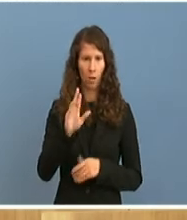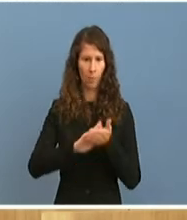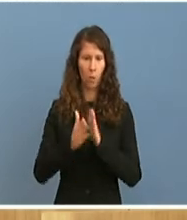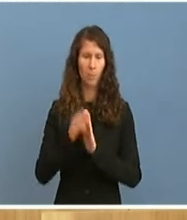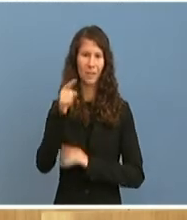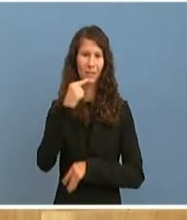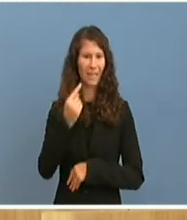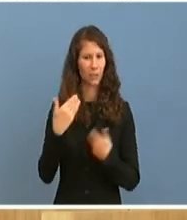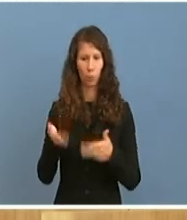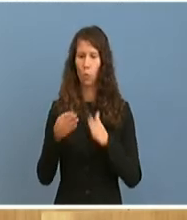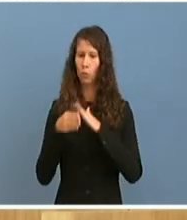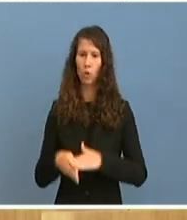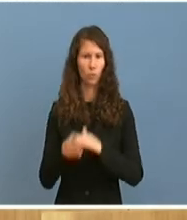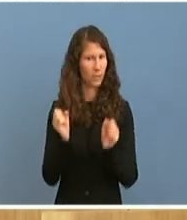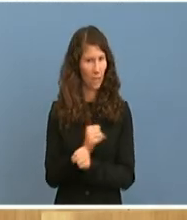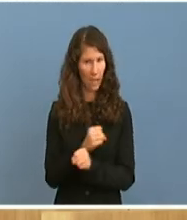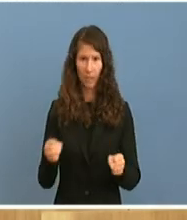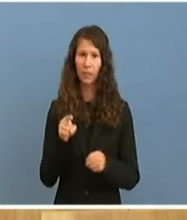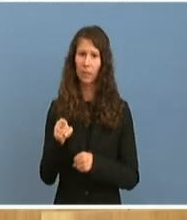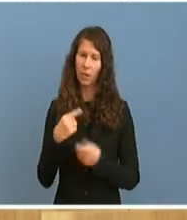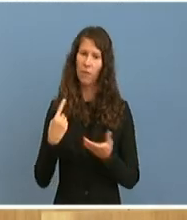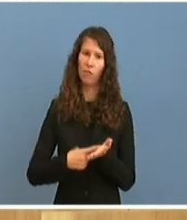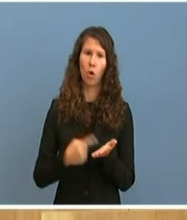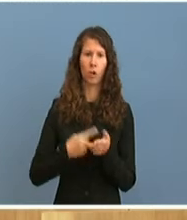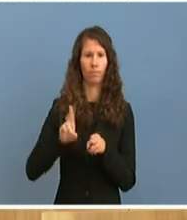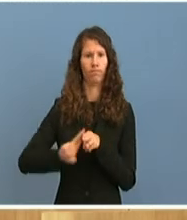und fordert Nachbesserungen.